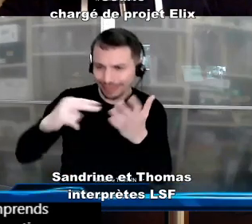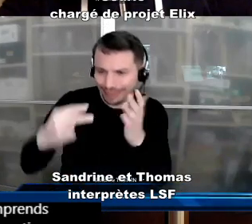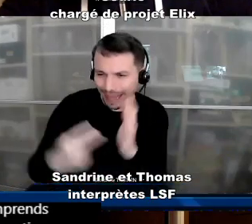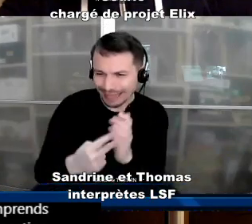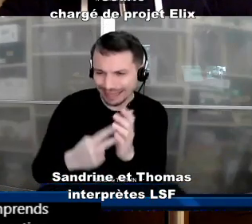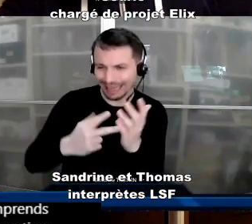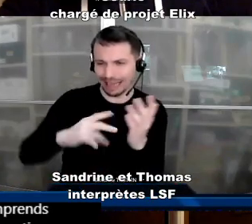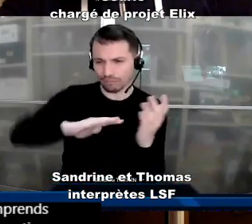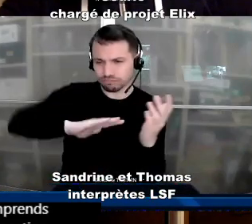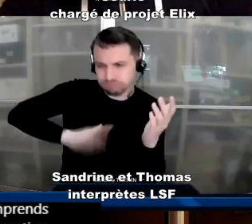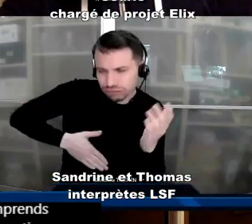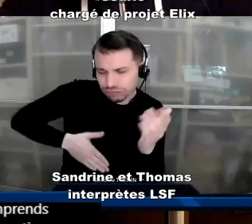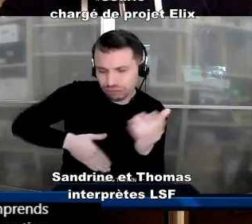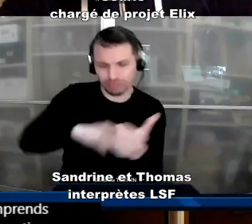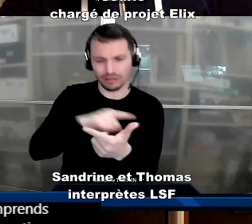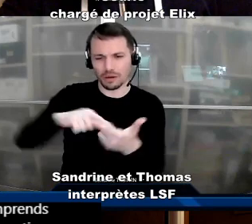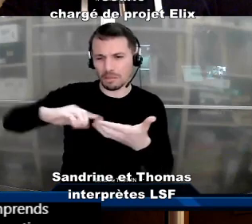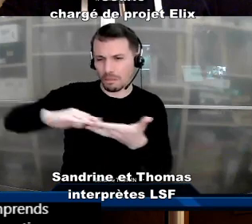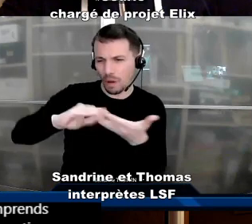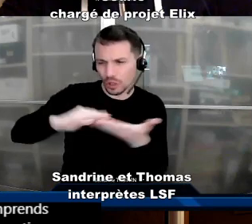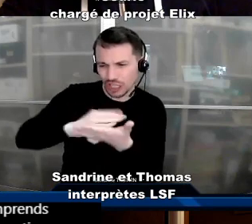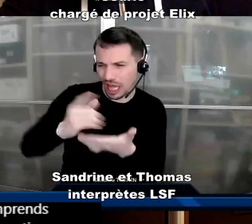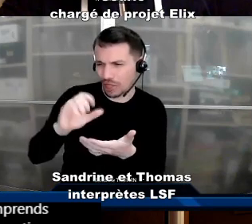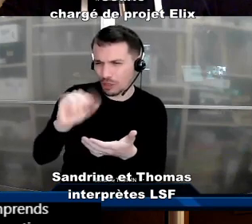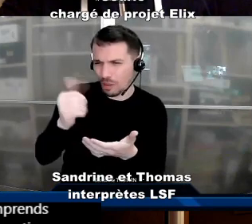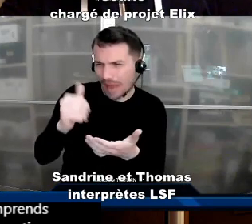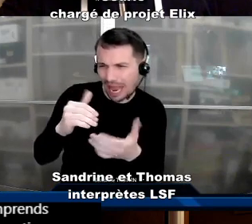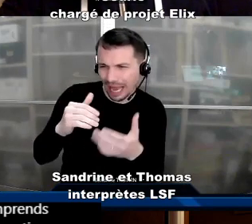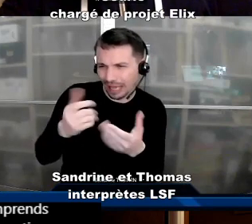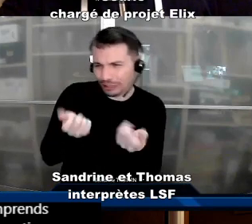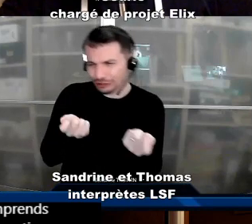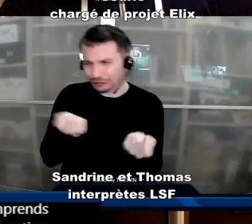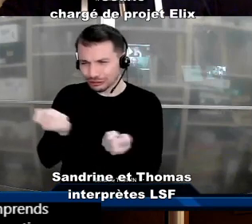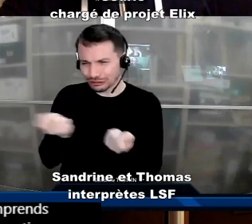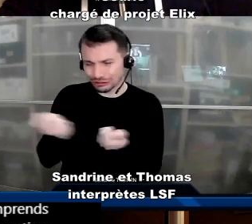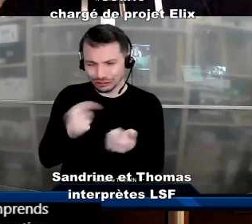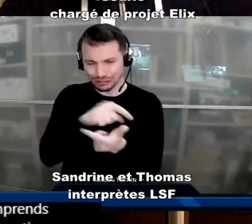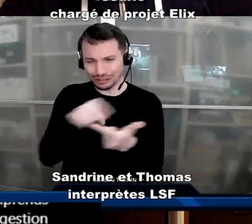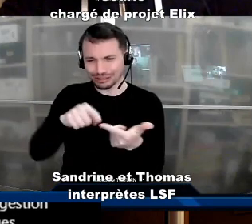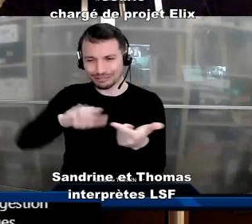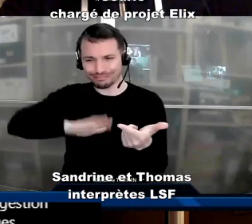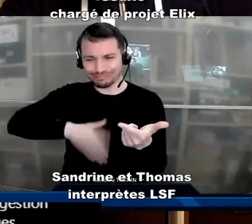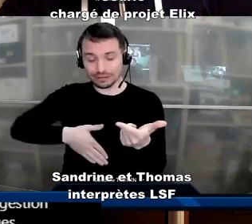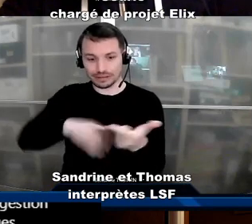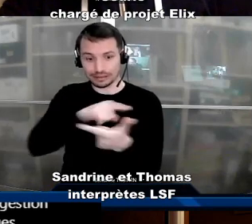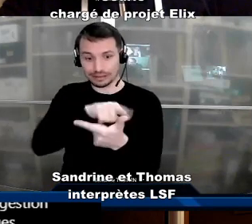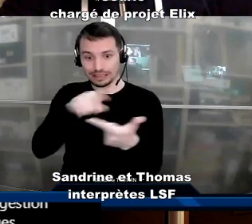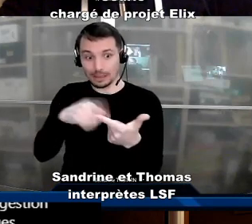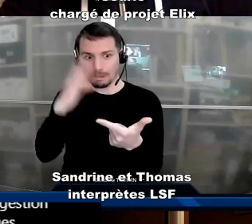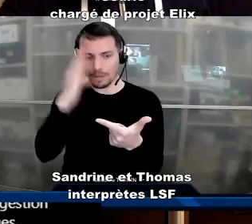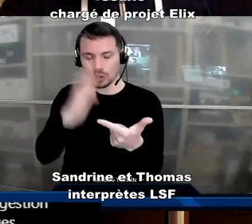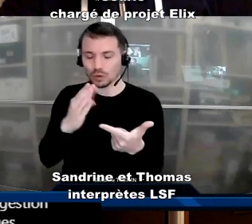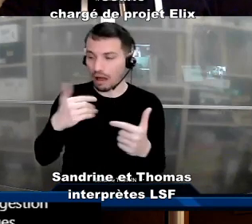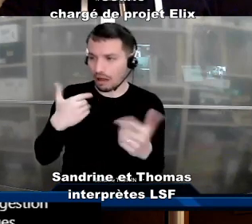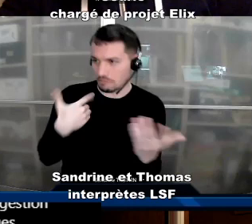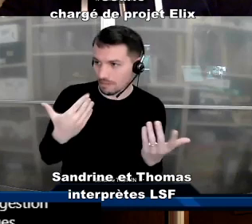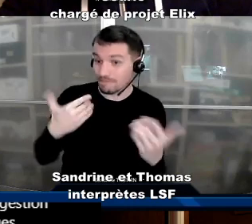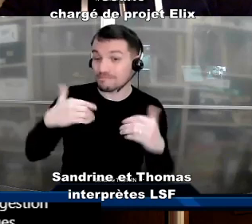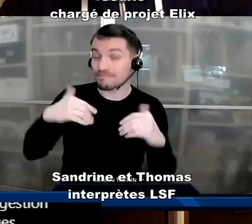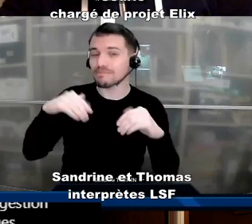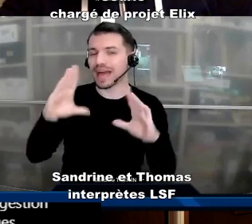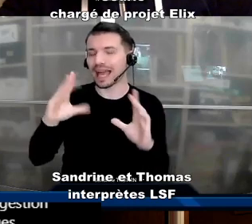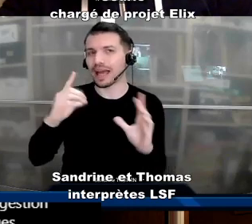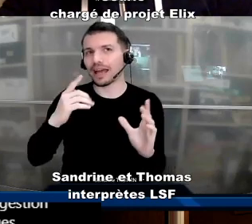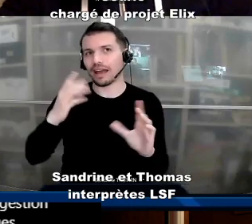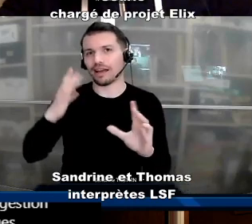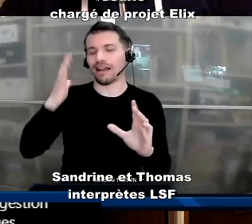numérique, etc. Donc, en fait, moi, je... Alors, j'avais quand même une petite particularité, c'est que j'ai toujours travaillé dans des